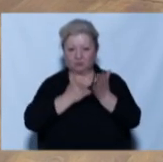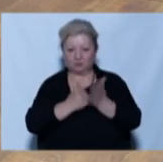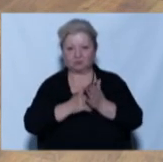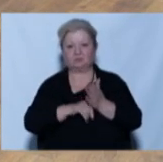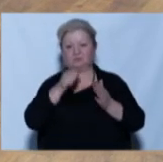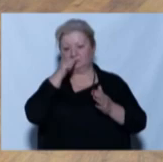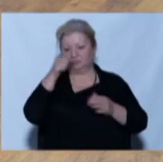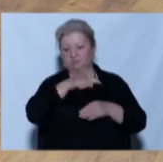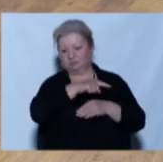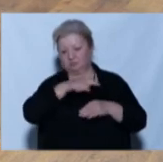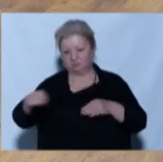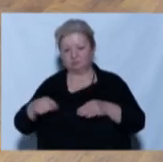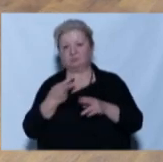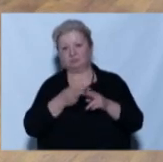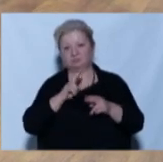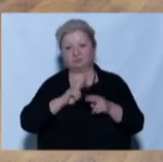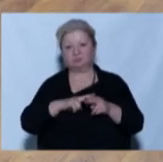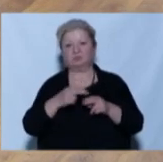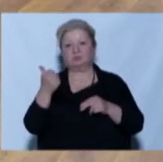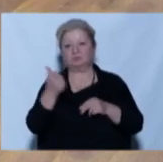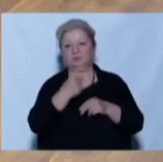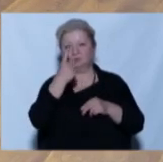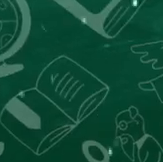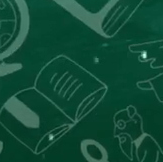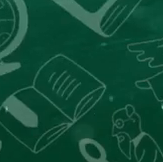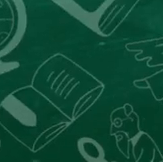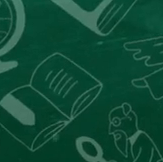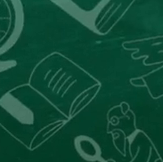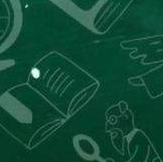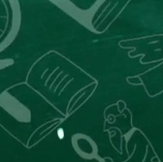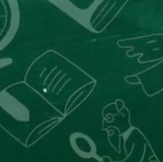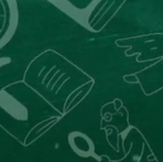კვირაში ერთხელ გელოდებით ტელესკოლაში ისტორიის გაკვეთილებს.